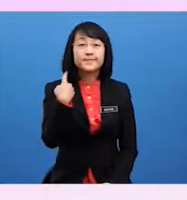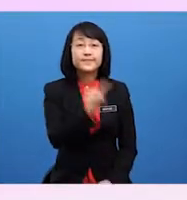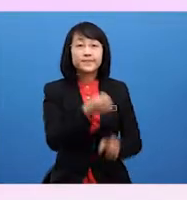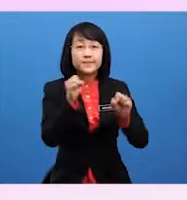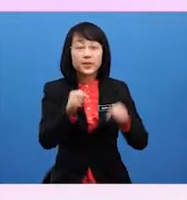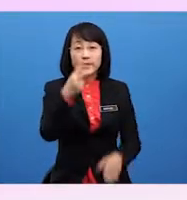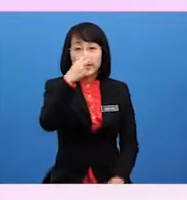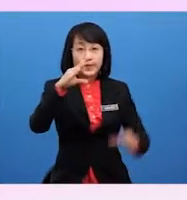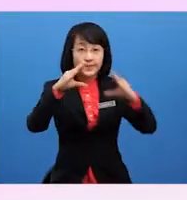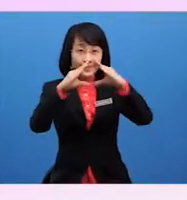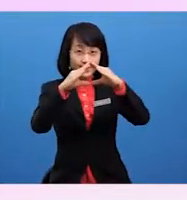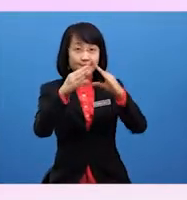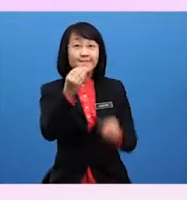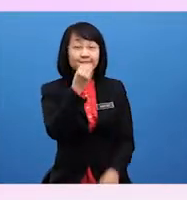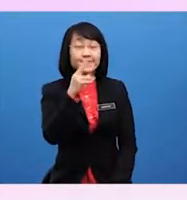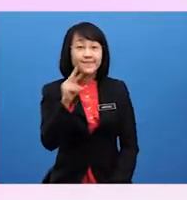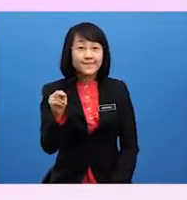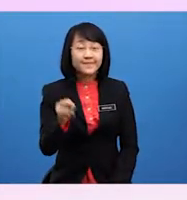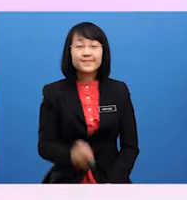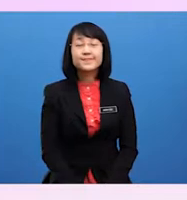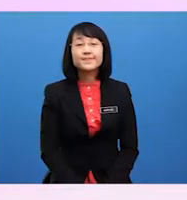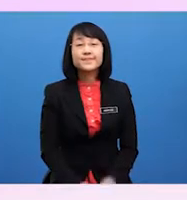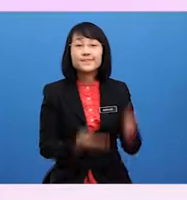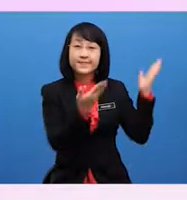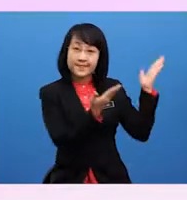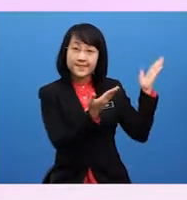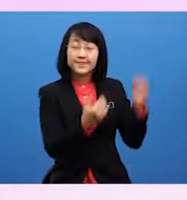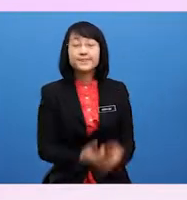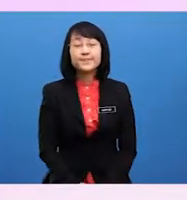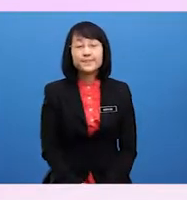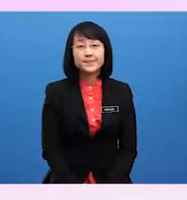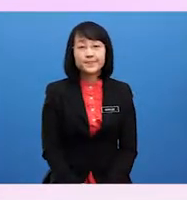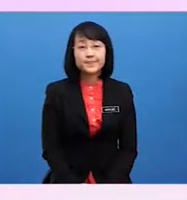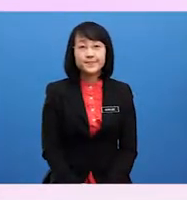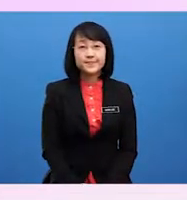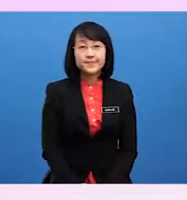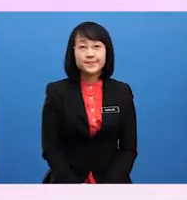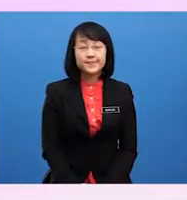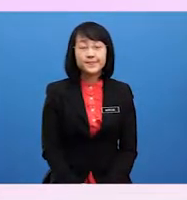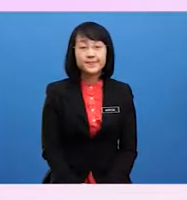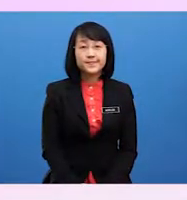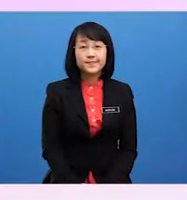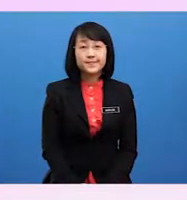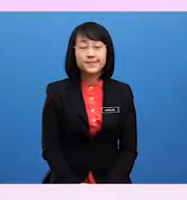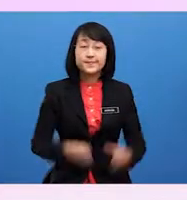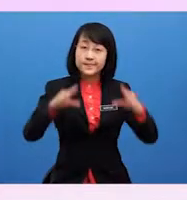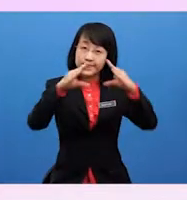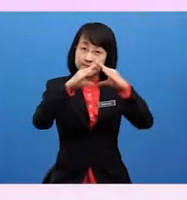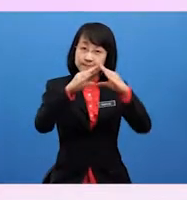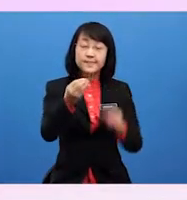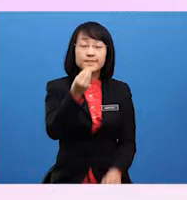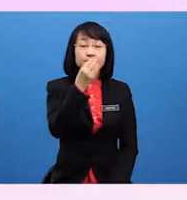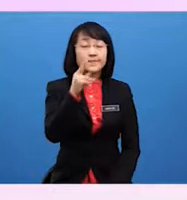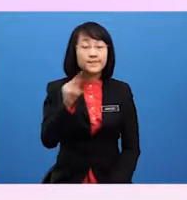merujuk piramid makanan sebagai panduan dalam penyediaan gizi seimbang. Piramid makanan